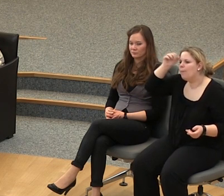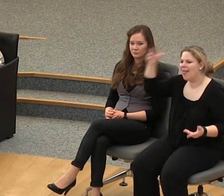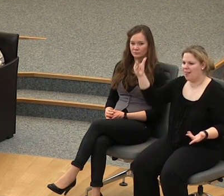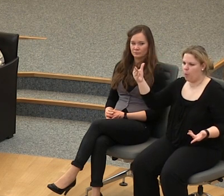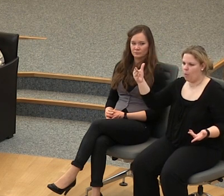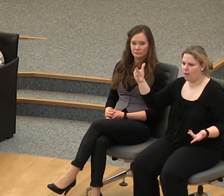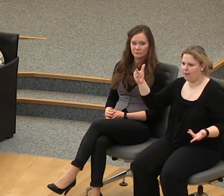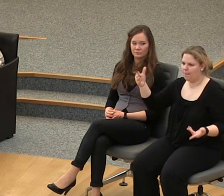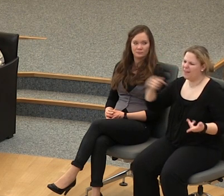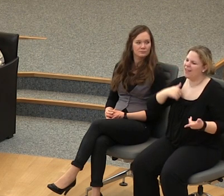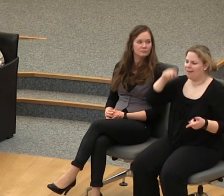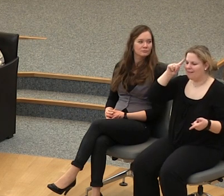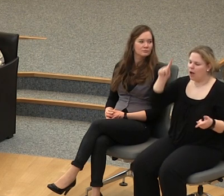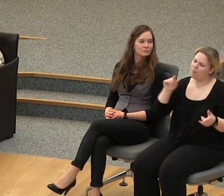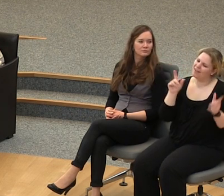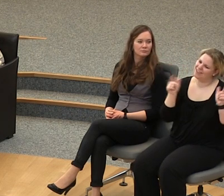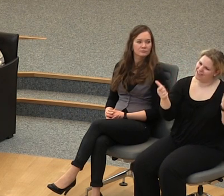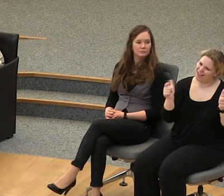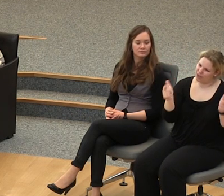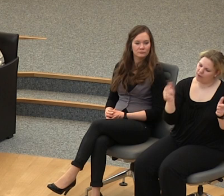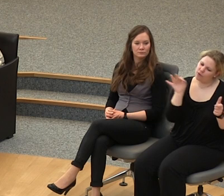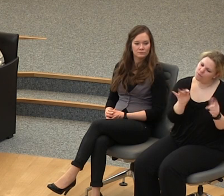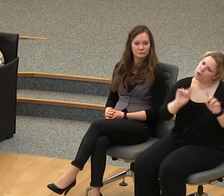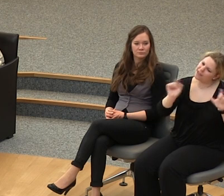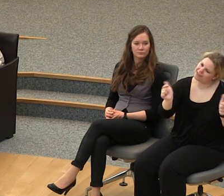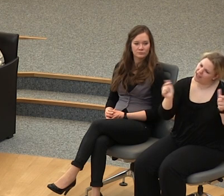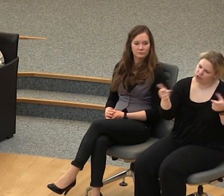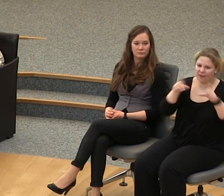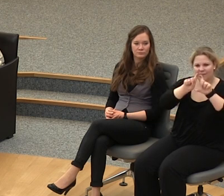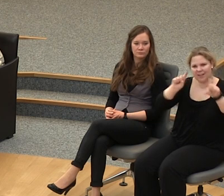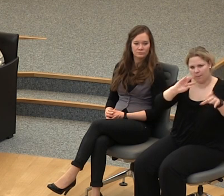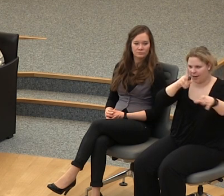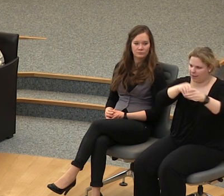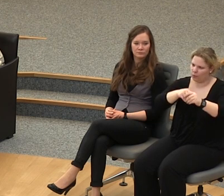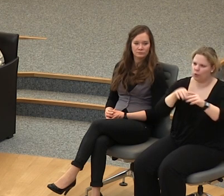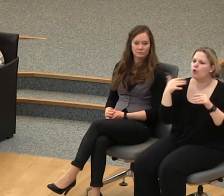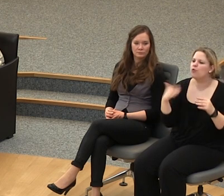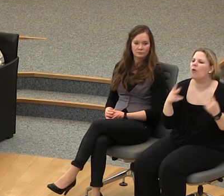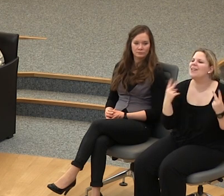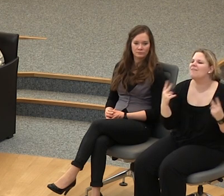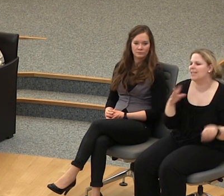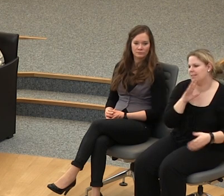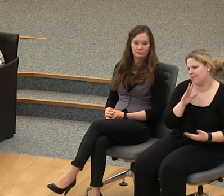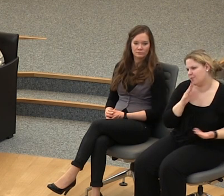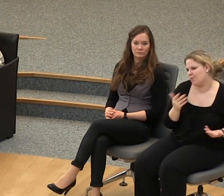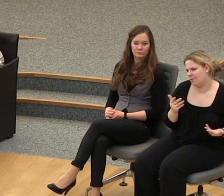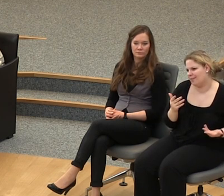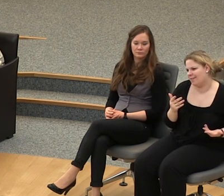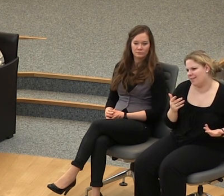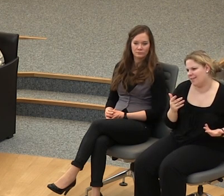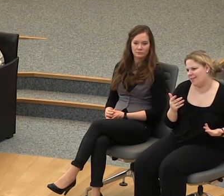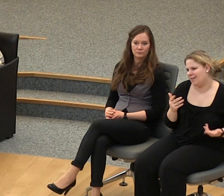den gesellschaftlichen Stellenwert, der eigentlich notwendig wäre, um in